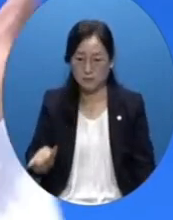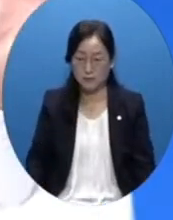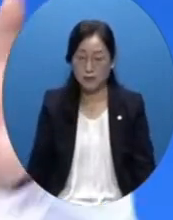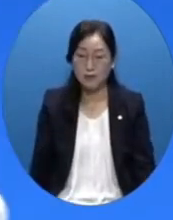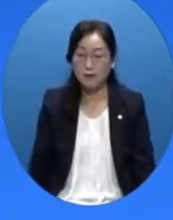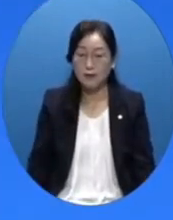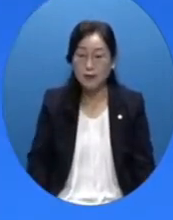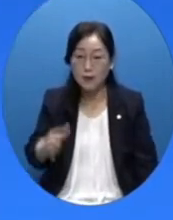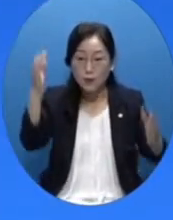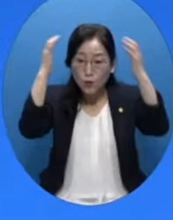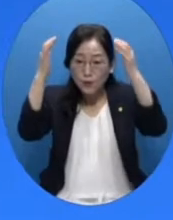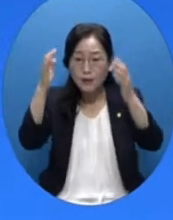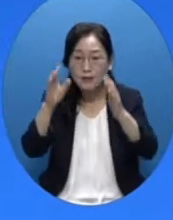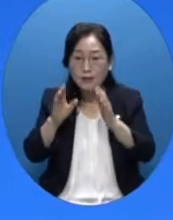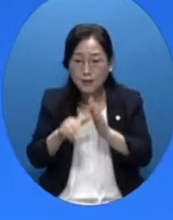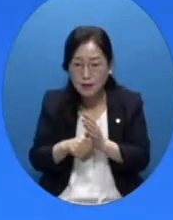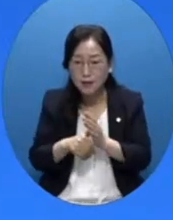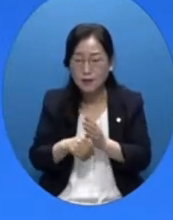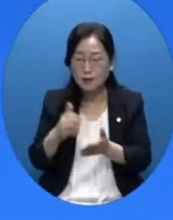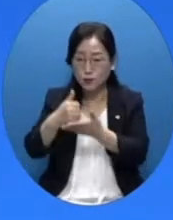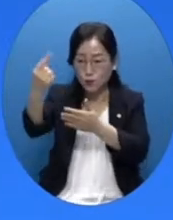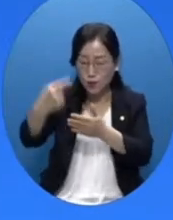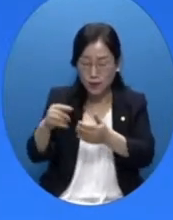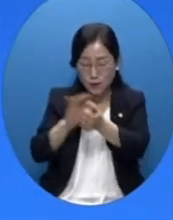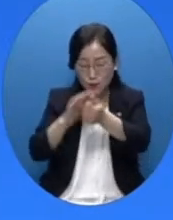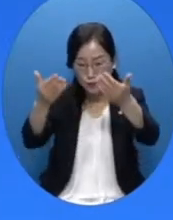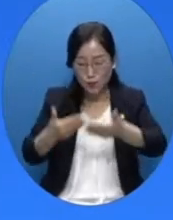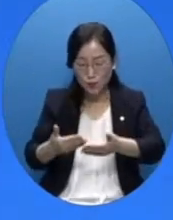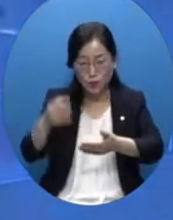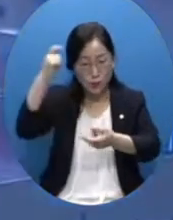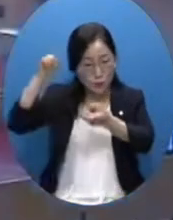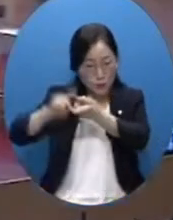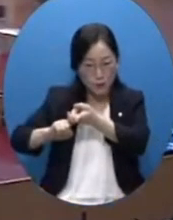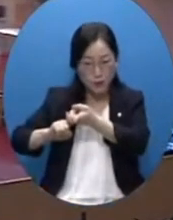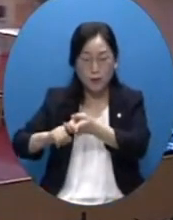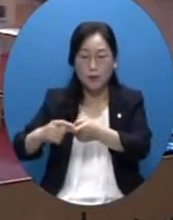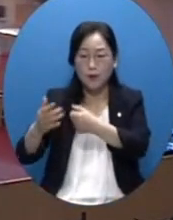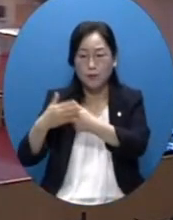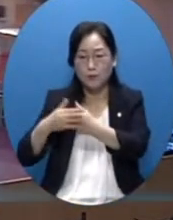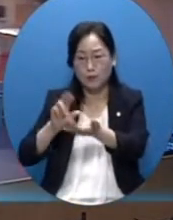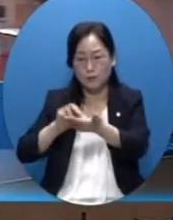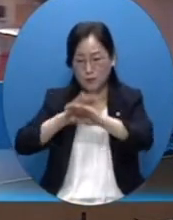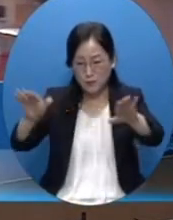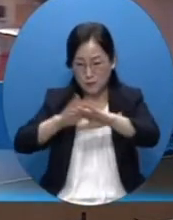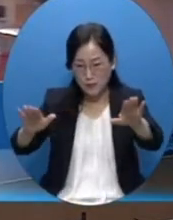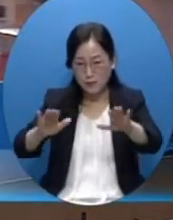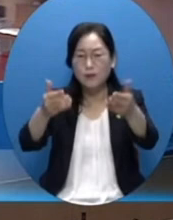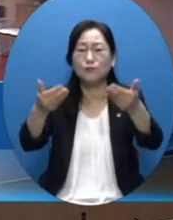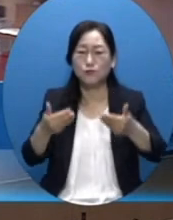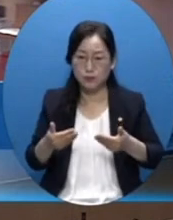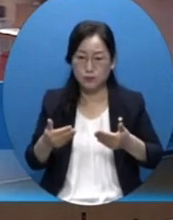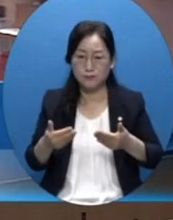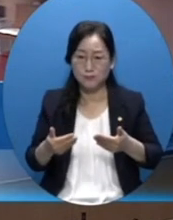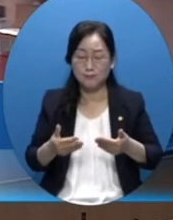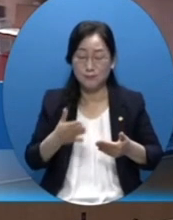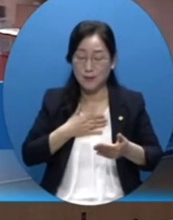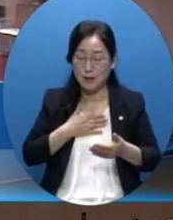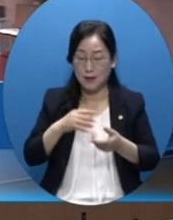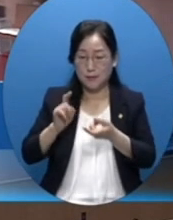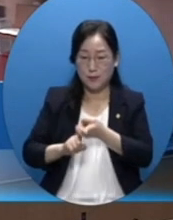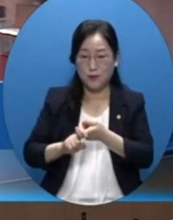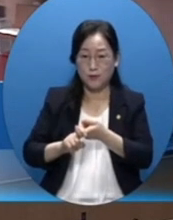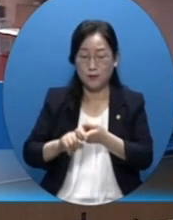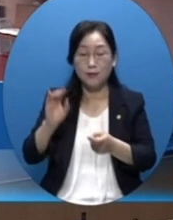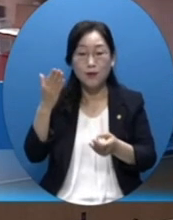주님의 권할 때 우리의 눈물 다 가질 뿐 아니라 우리 편에 되어져서 올해 모든 문제와 어려움을 해결해 주시는 것입니다 내편이 되신 하나님의